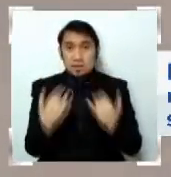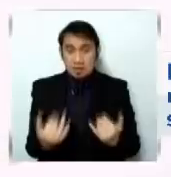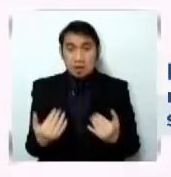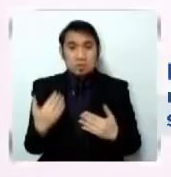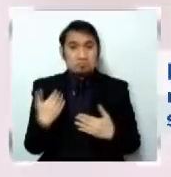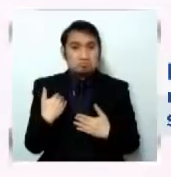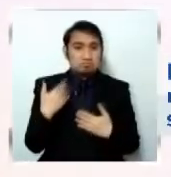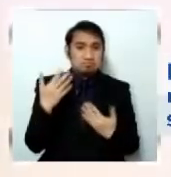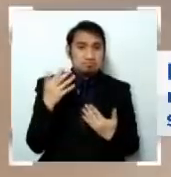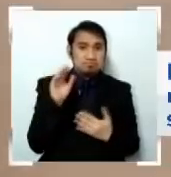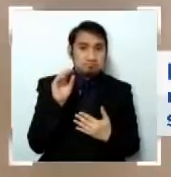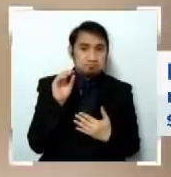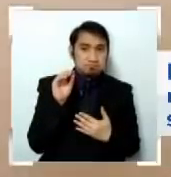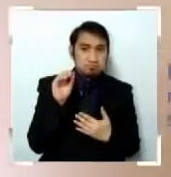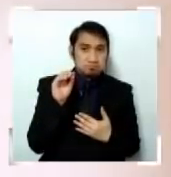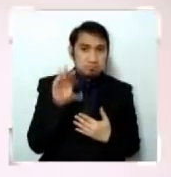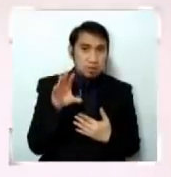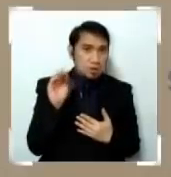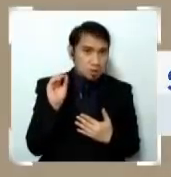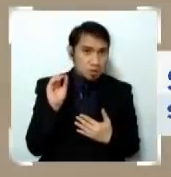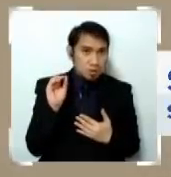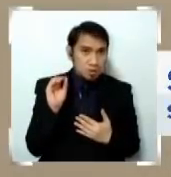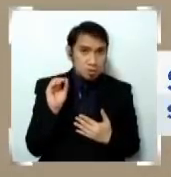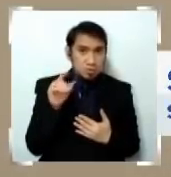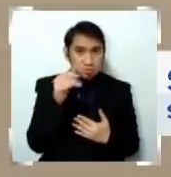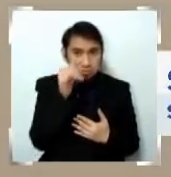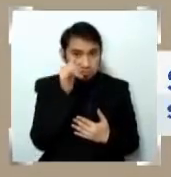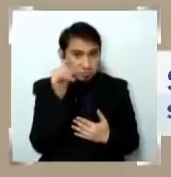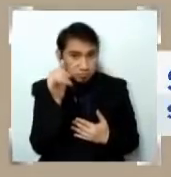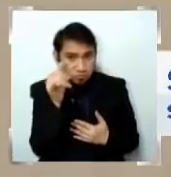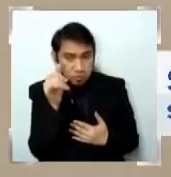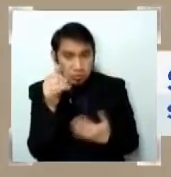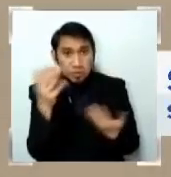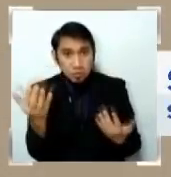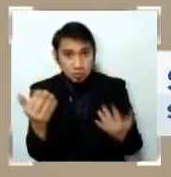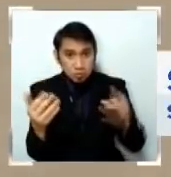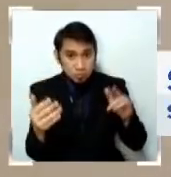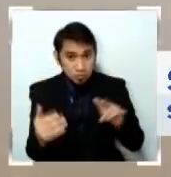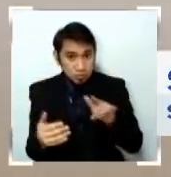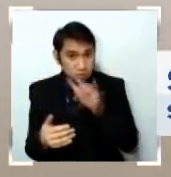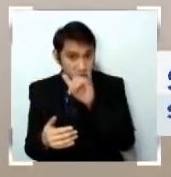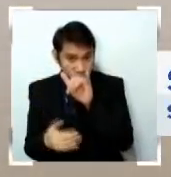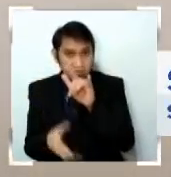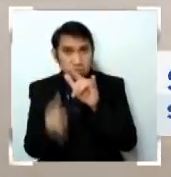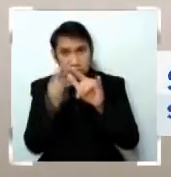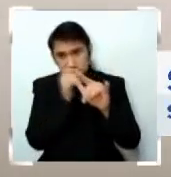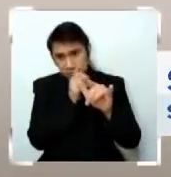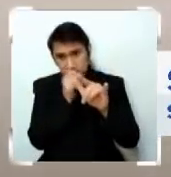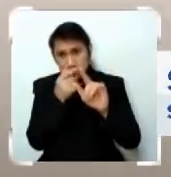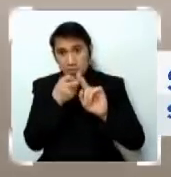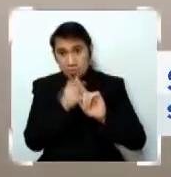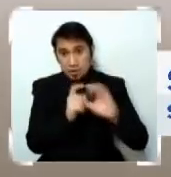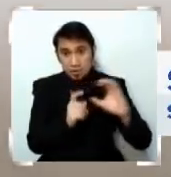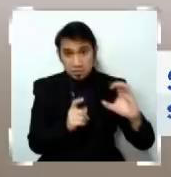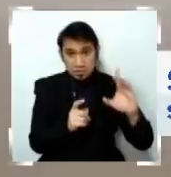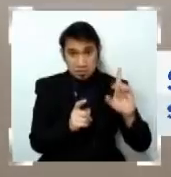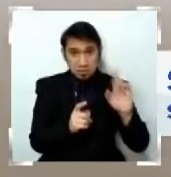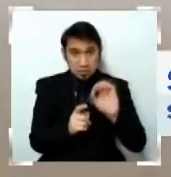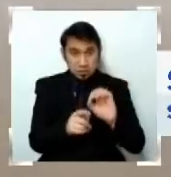First Class Nathaniel Bongkayaw ang pag-take-off ng C-130 mula Cagayan de Oro City noong